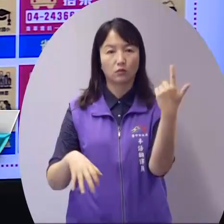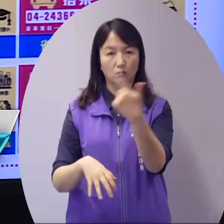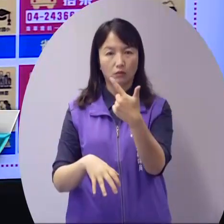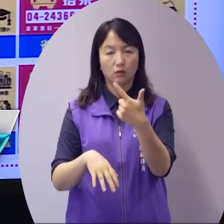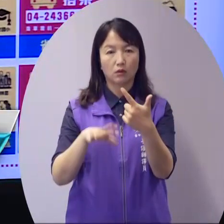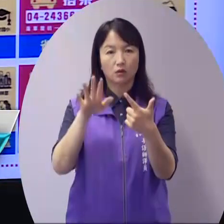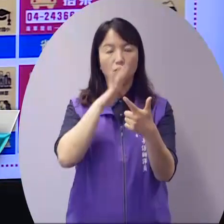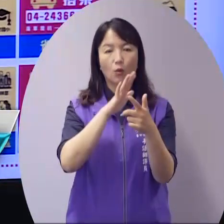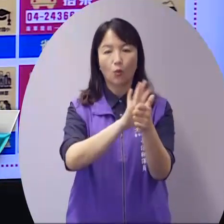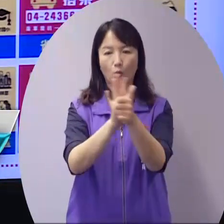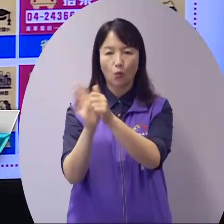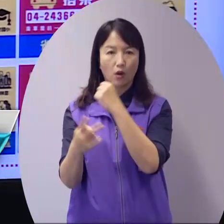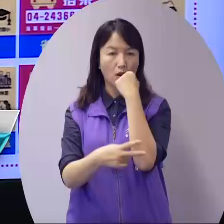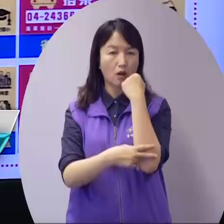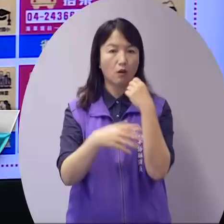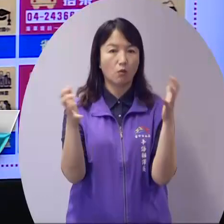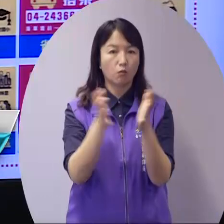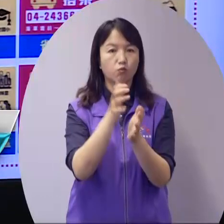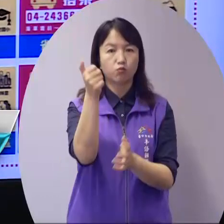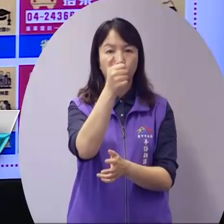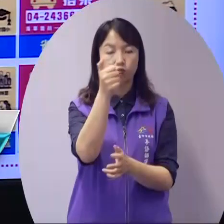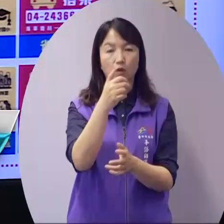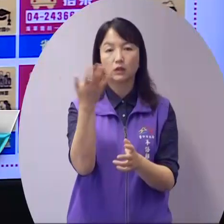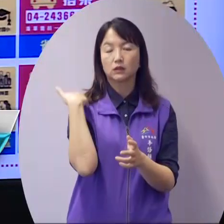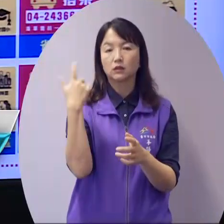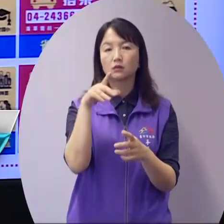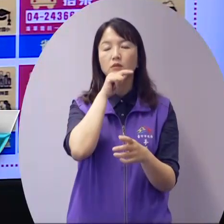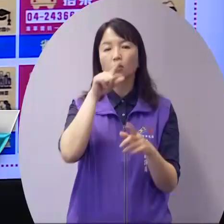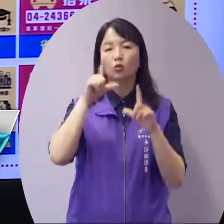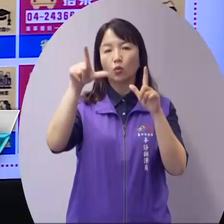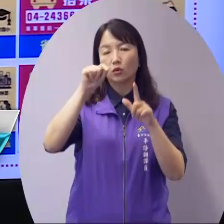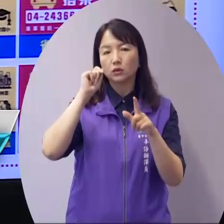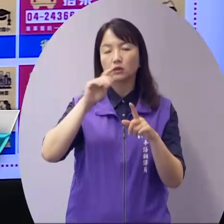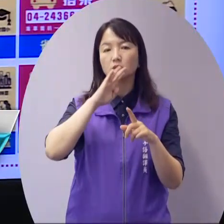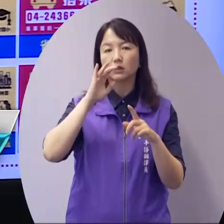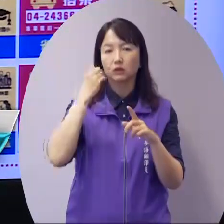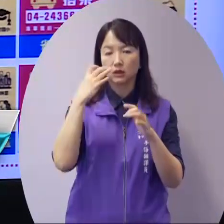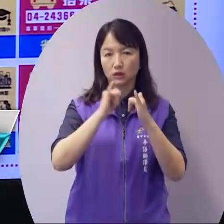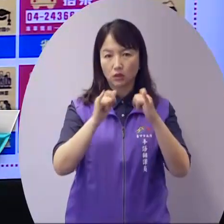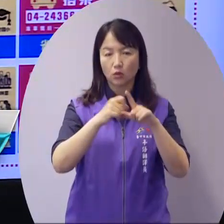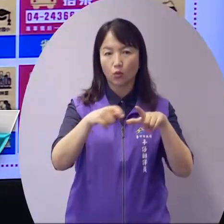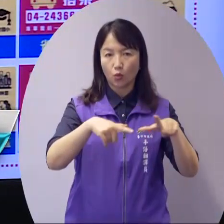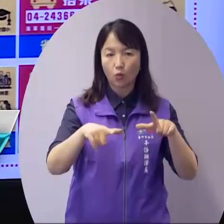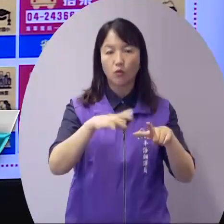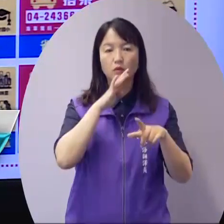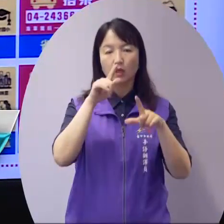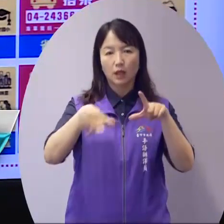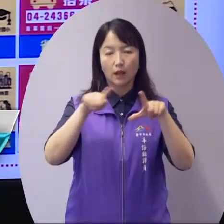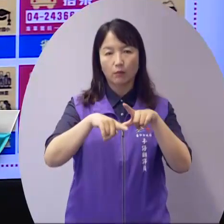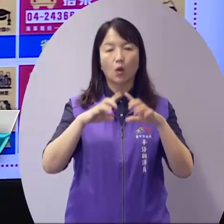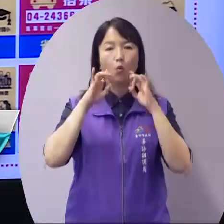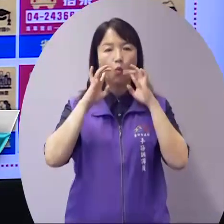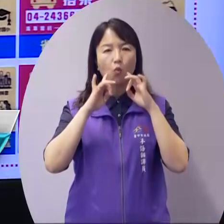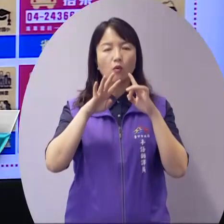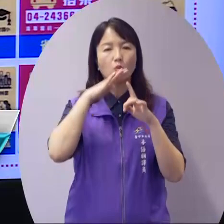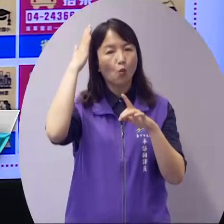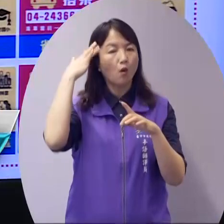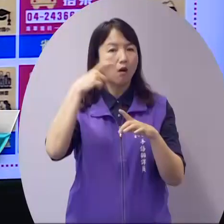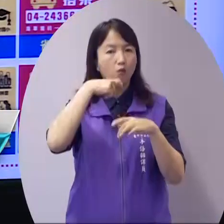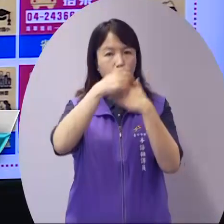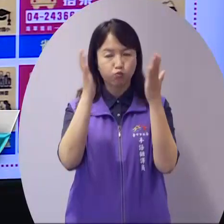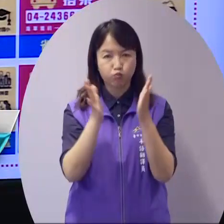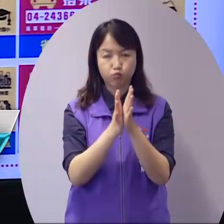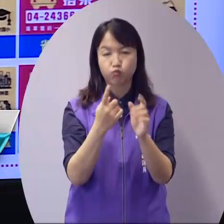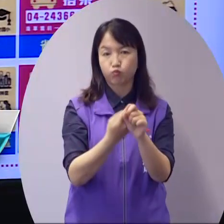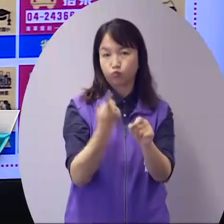到50个里。那当然过去在东势啊、新社、丰原、太平、雾峰跟乌日区，都是在